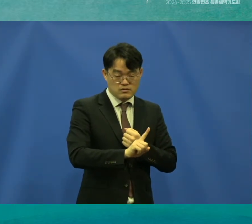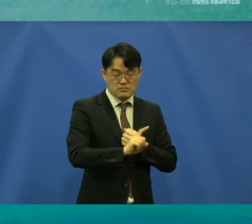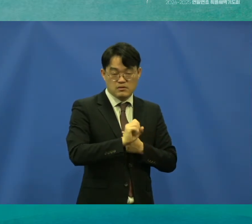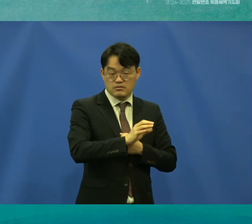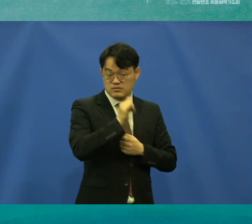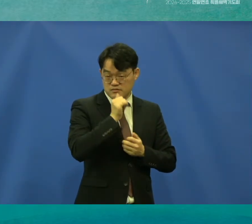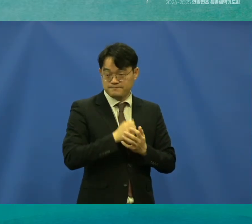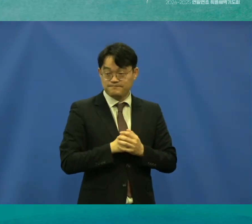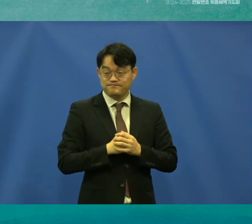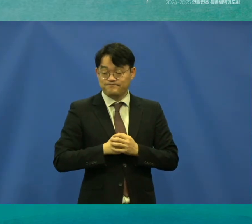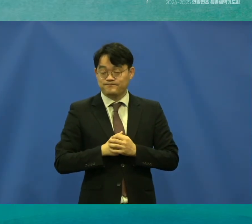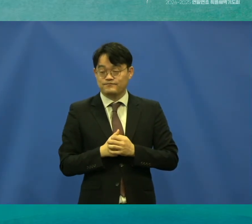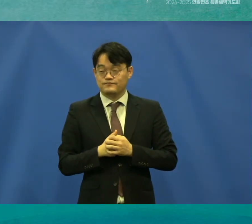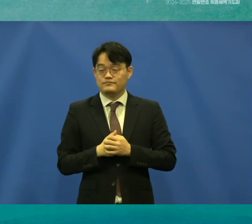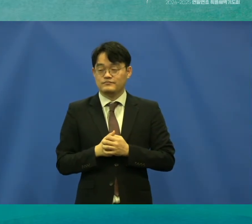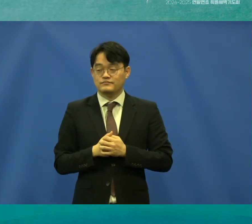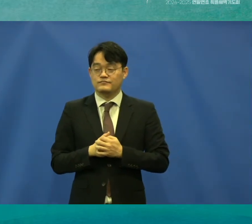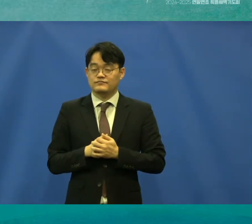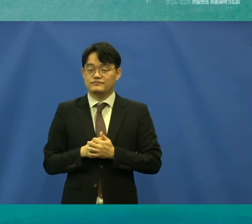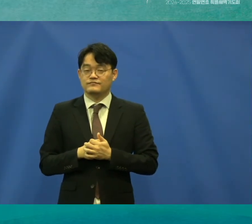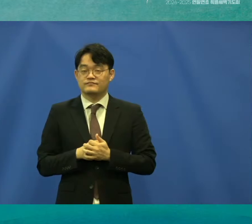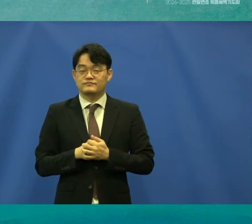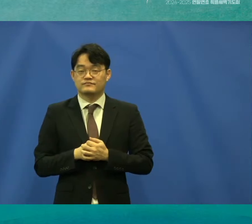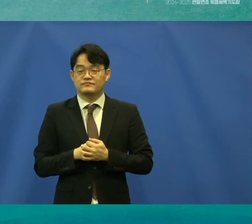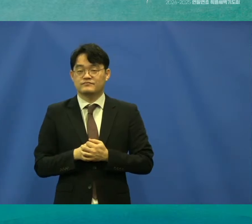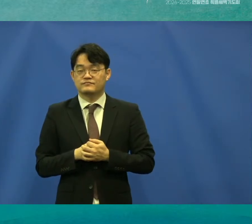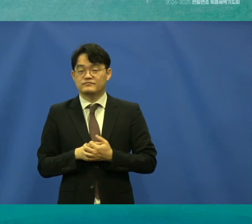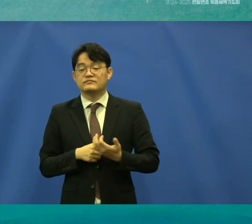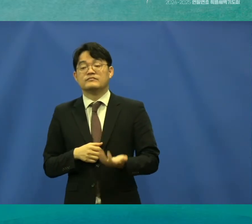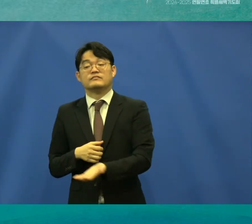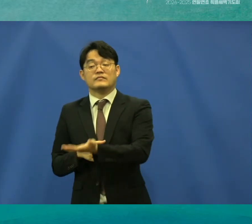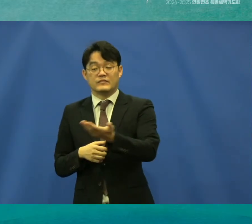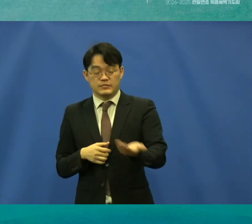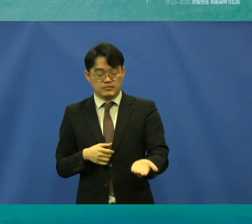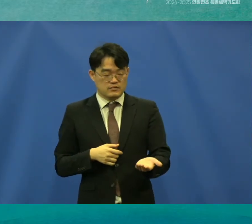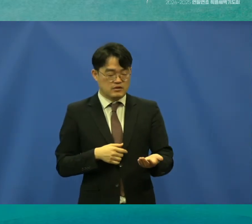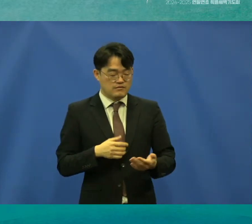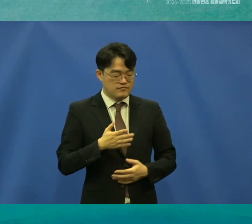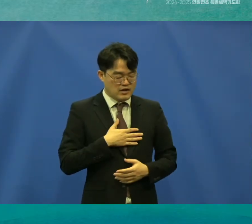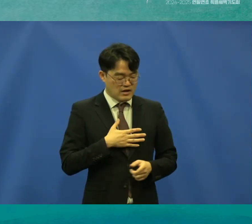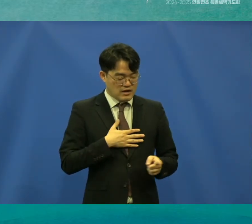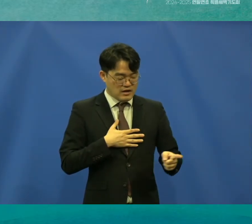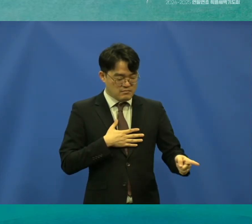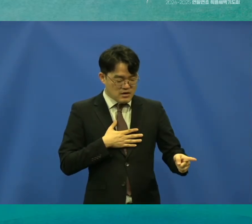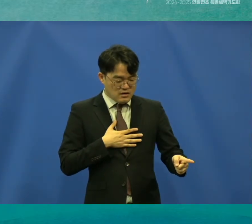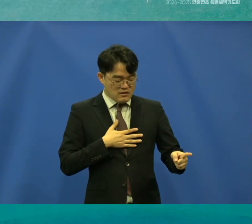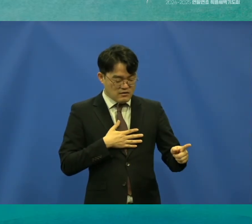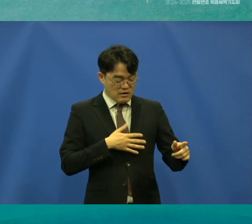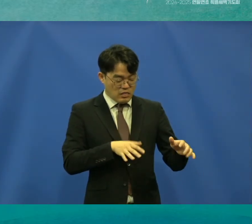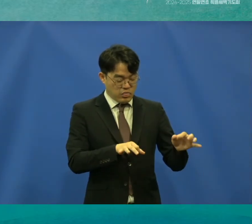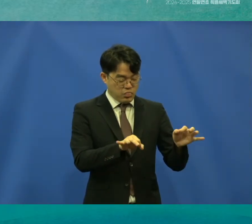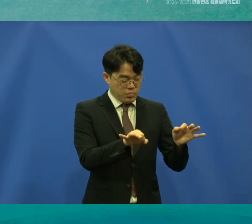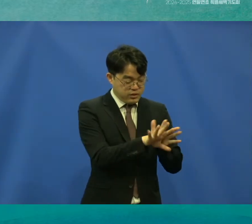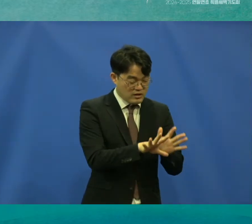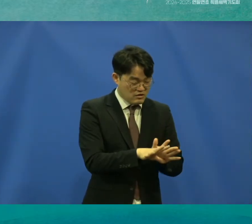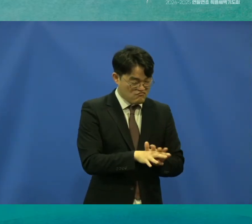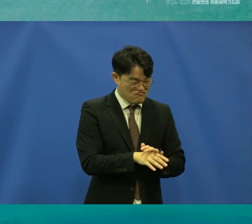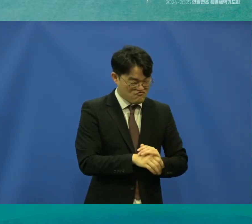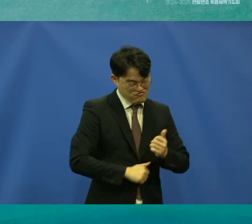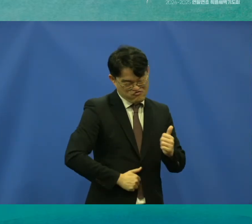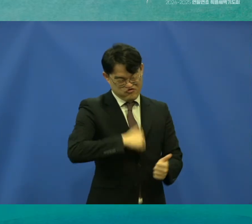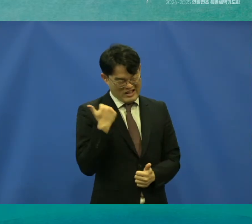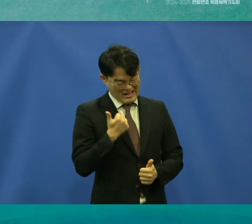여러분, 내가 화를 내고 있는 그게 뭔지 자세히 들여다보세요. 그게 우상이에요.